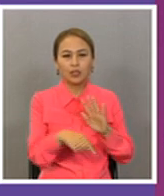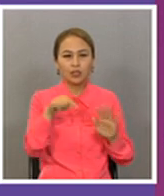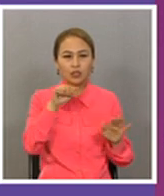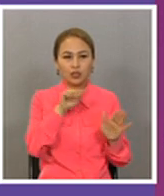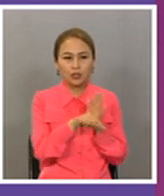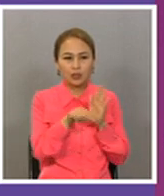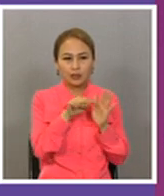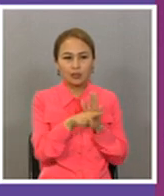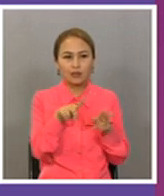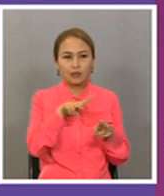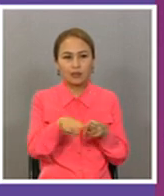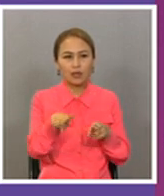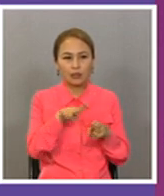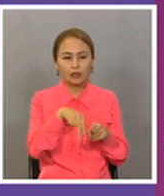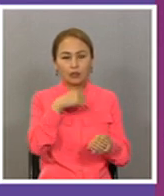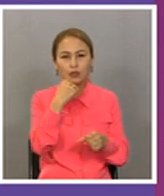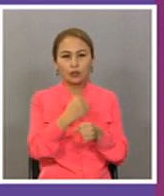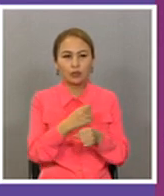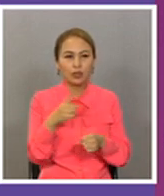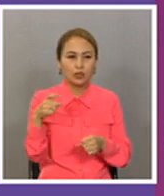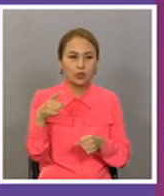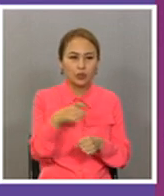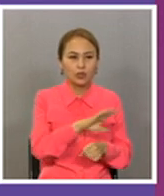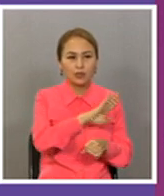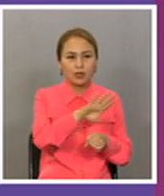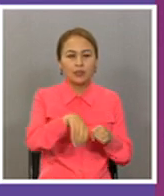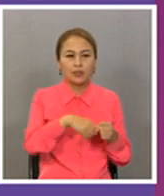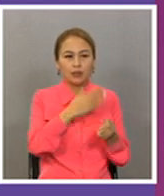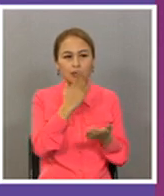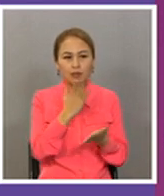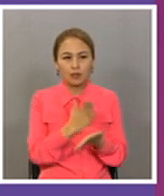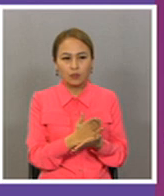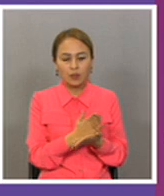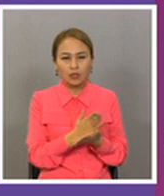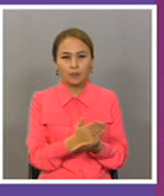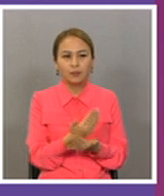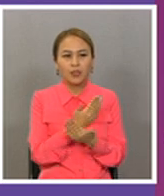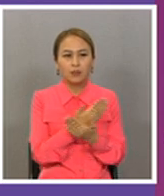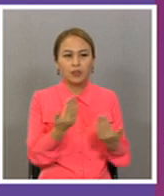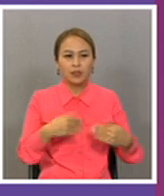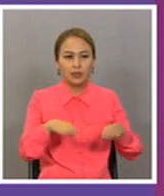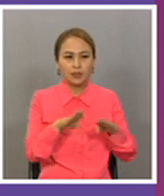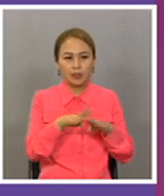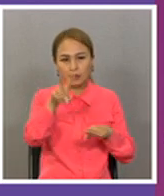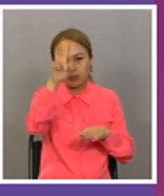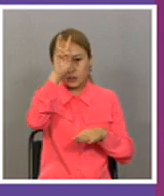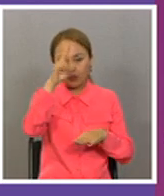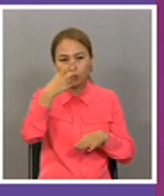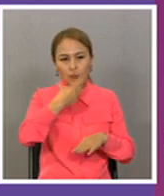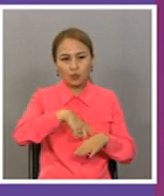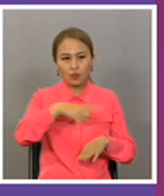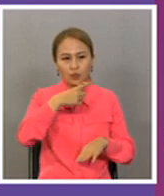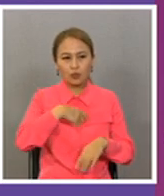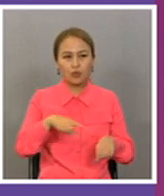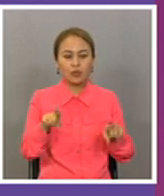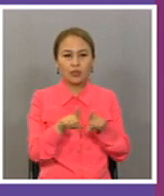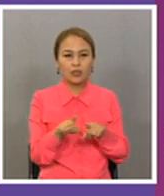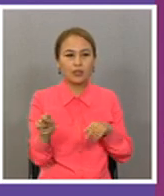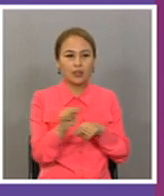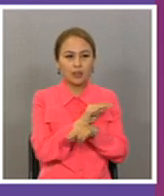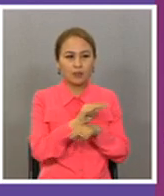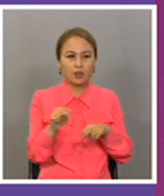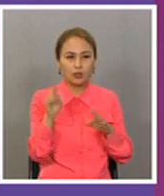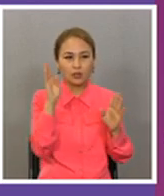kuramında iştegi ziyandı kurtlarda joyatın zattar var. Mine kiyiktirdin özün